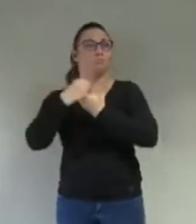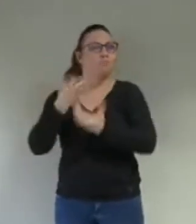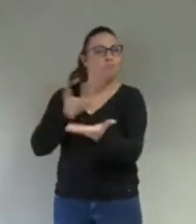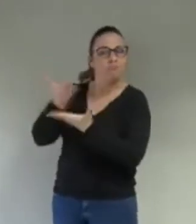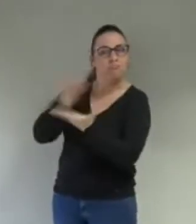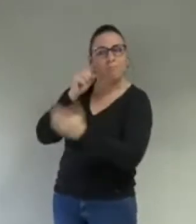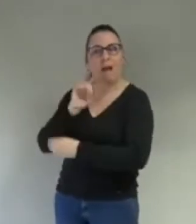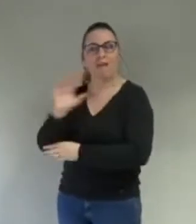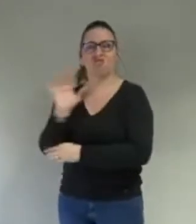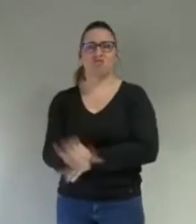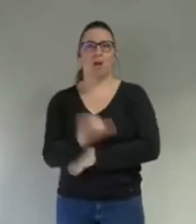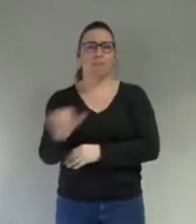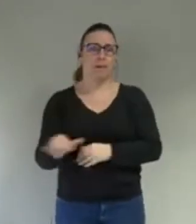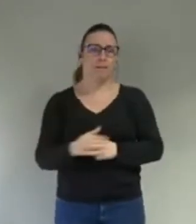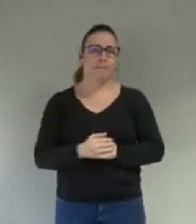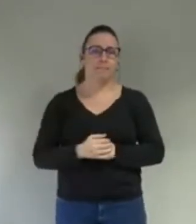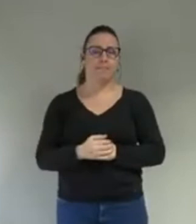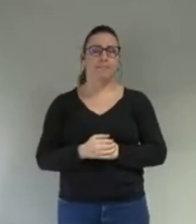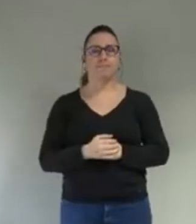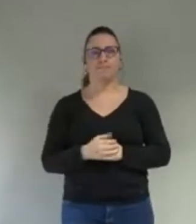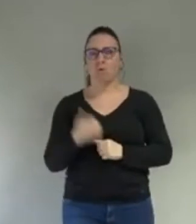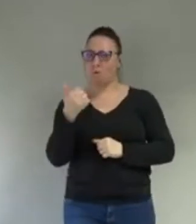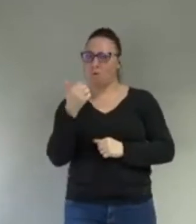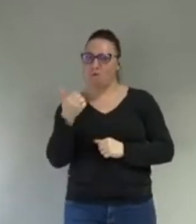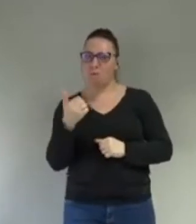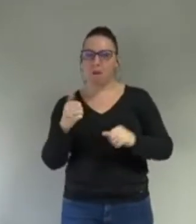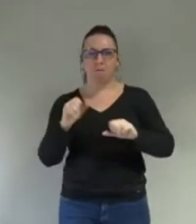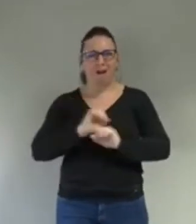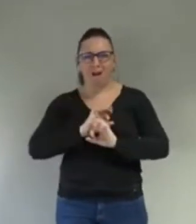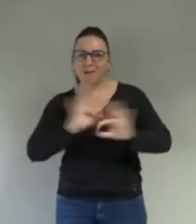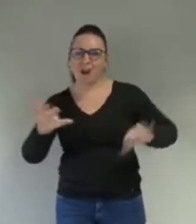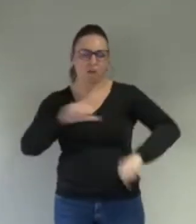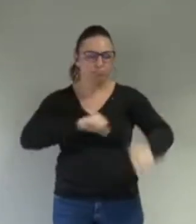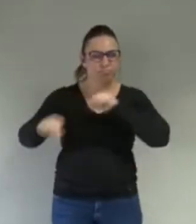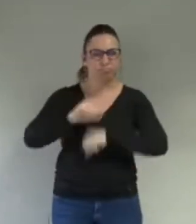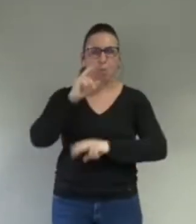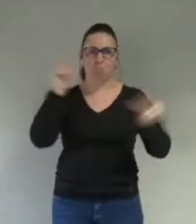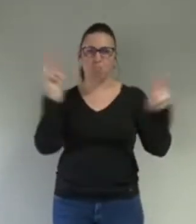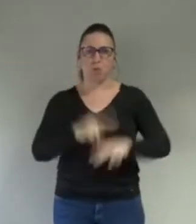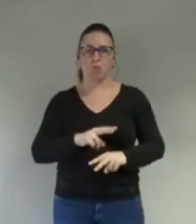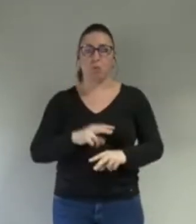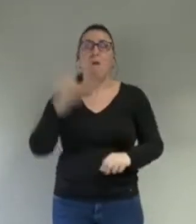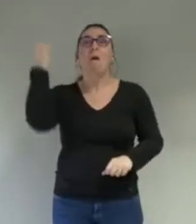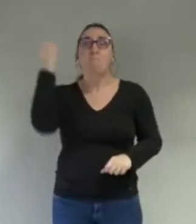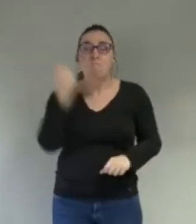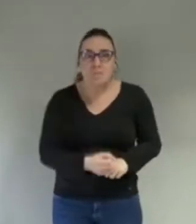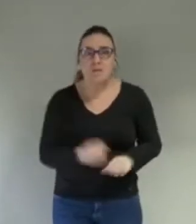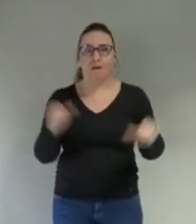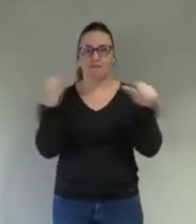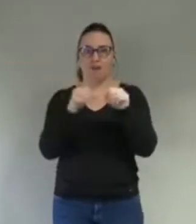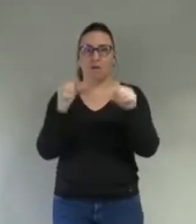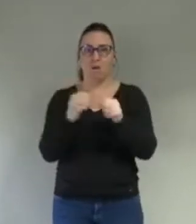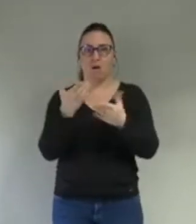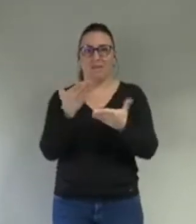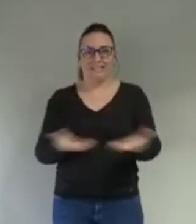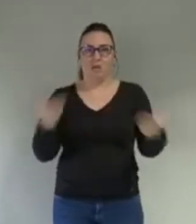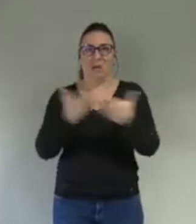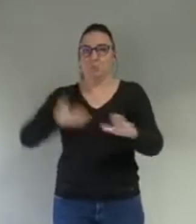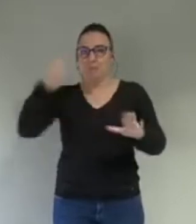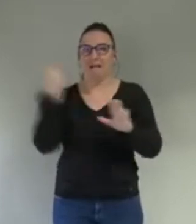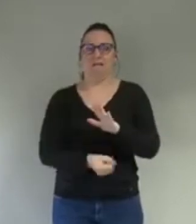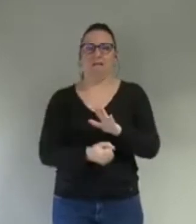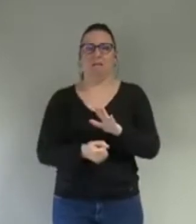consultés. Vous ne faites rien pour lutter contre la pollution. Pire, vous avez aggravé la situation. Une